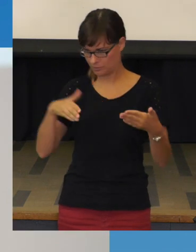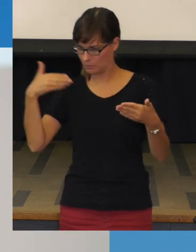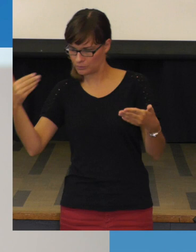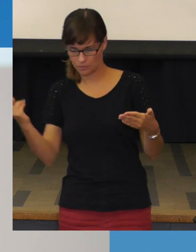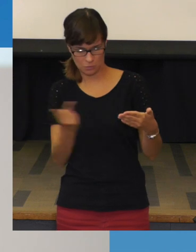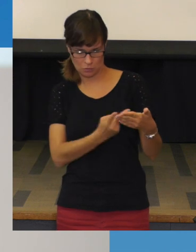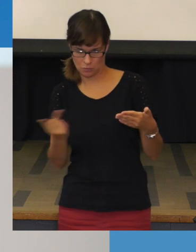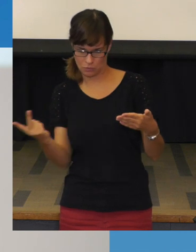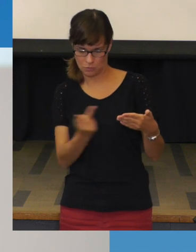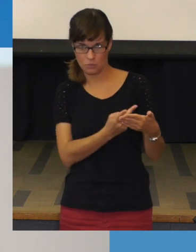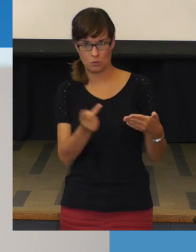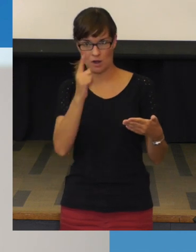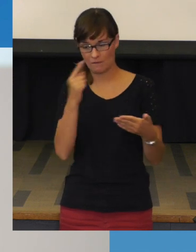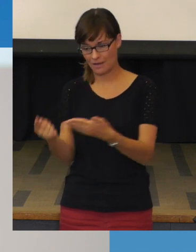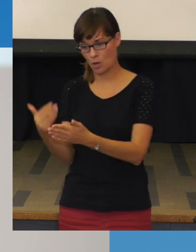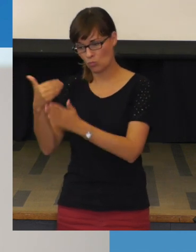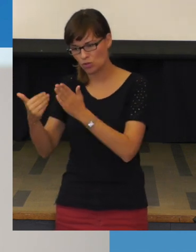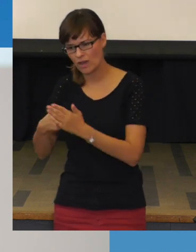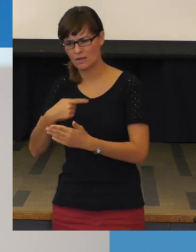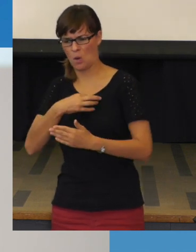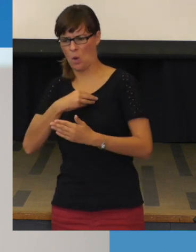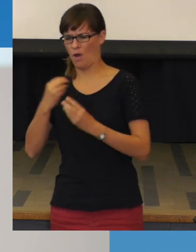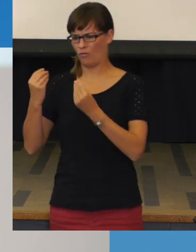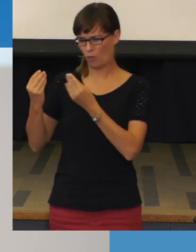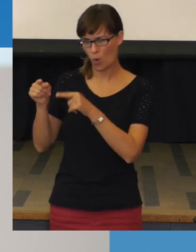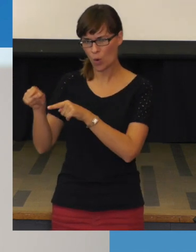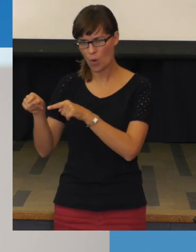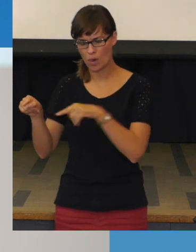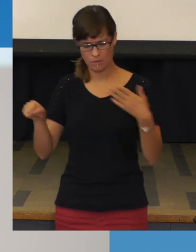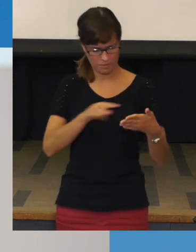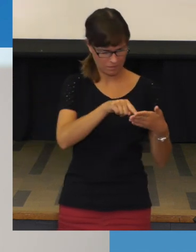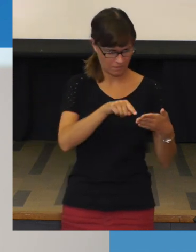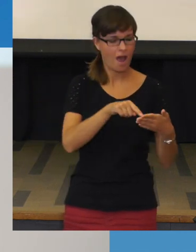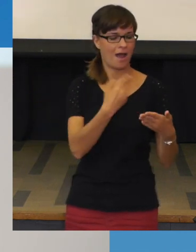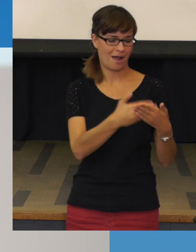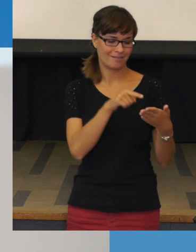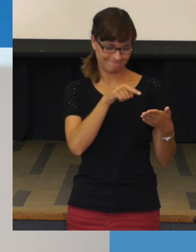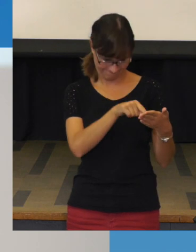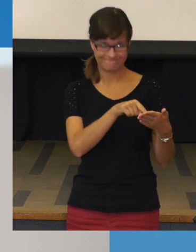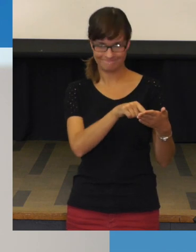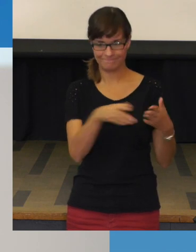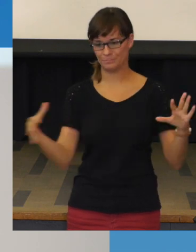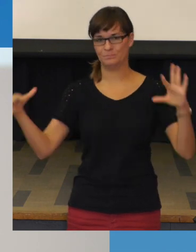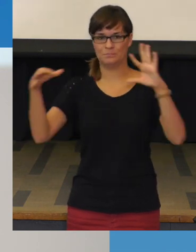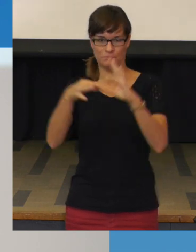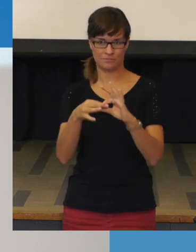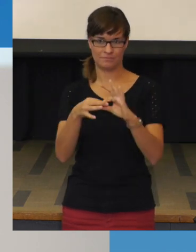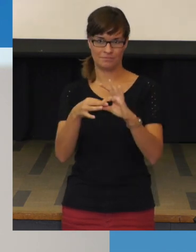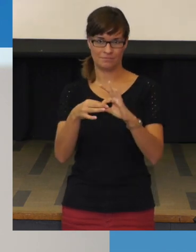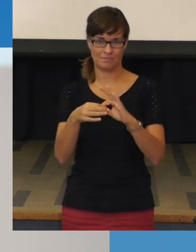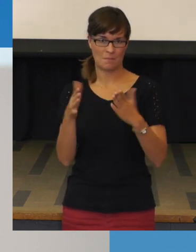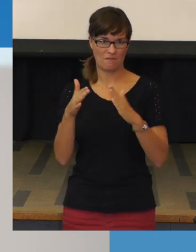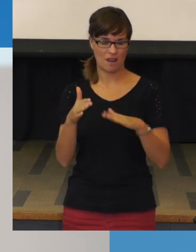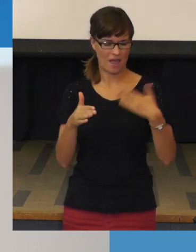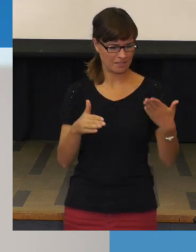des Patienten. Denn es geht ja im Wesentlichen darum, die Beschwerden des Patienten in diesem Fall zu behandeln. Und wenn das miteinander gut korreliert,